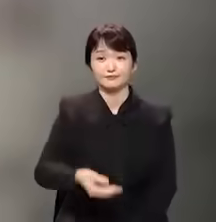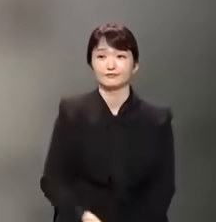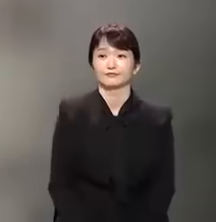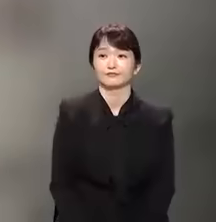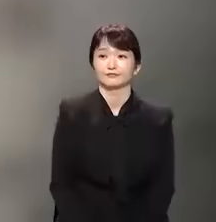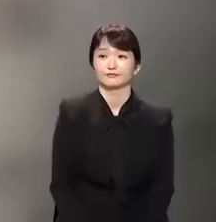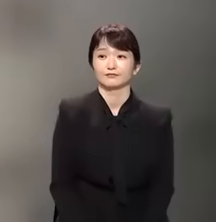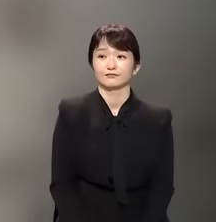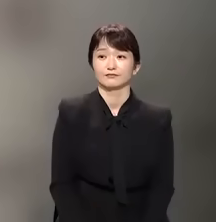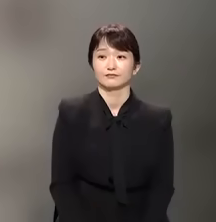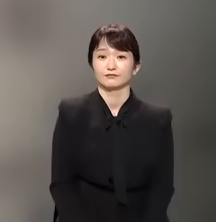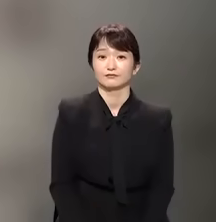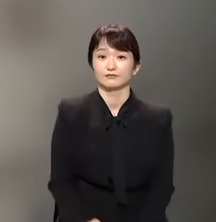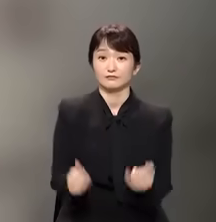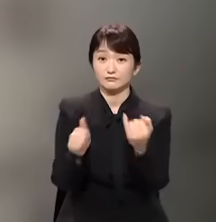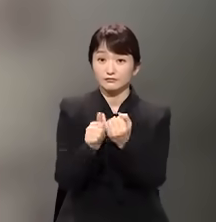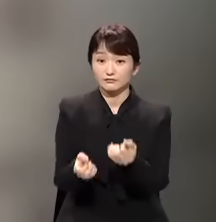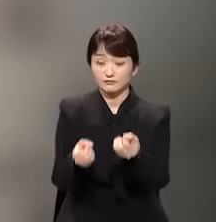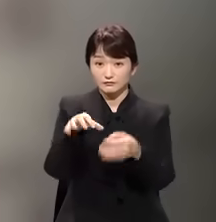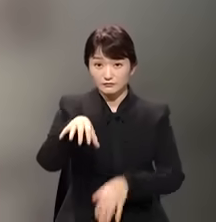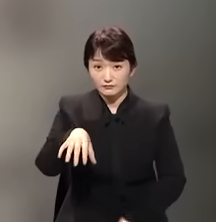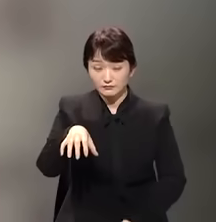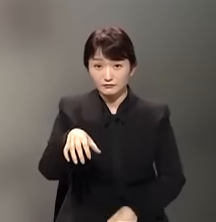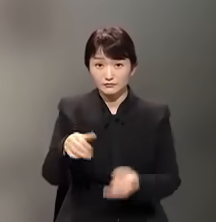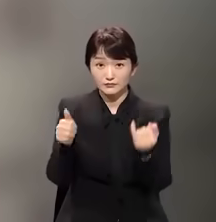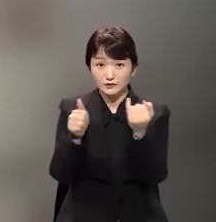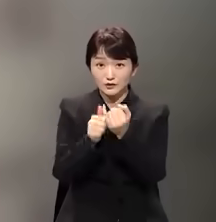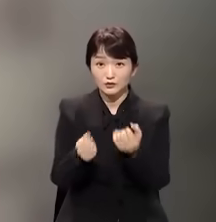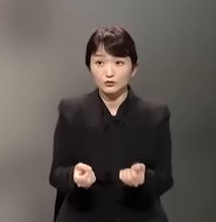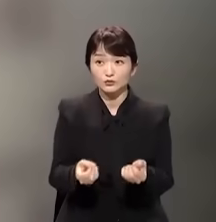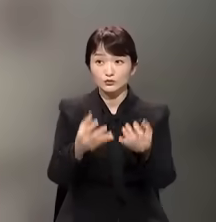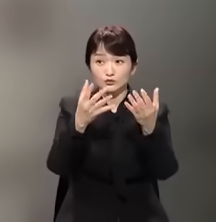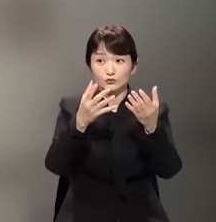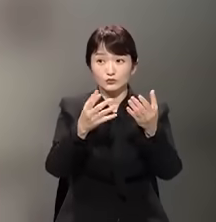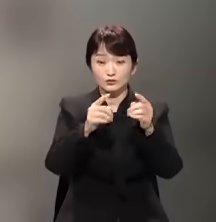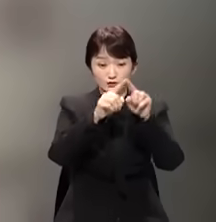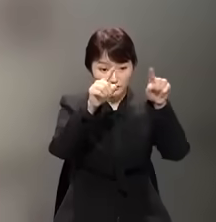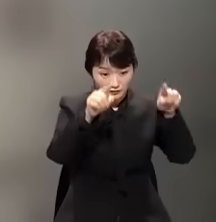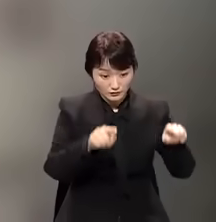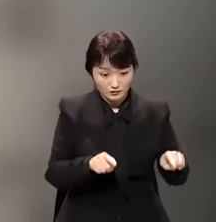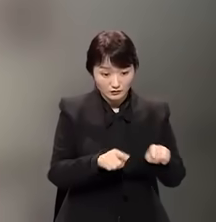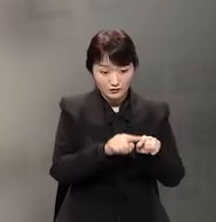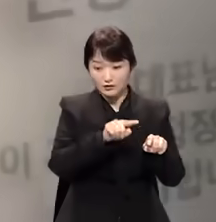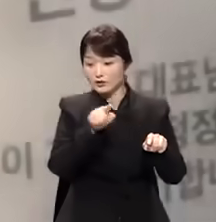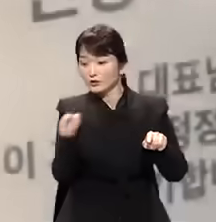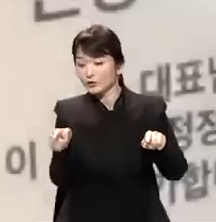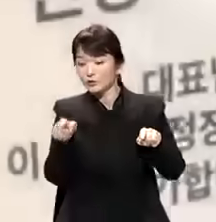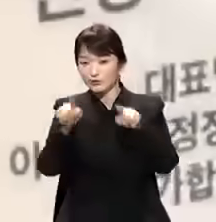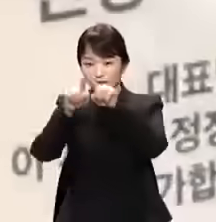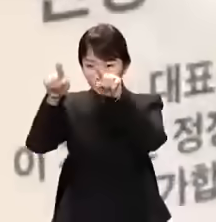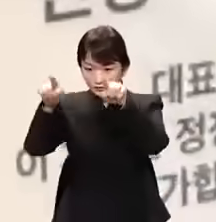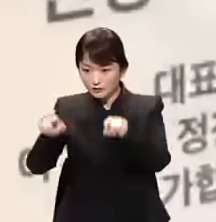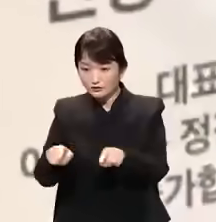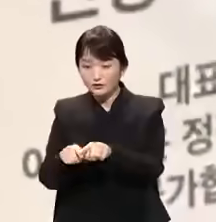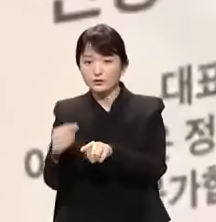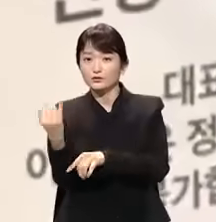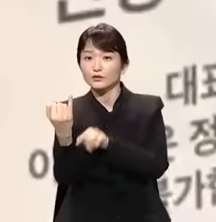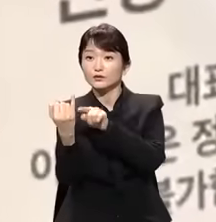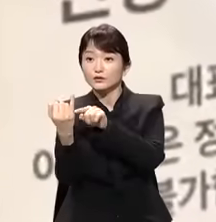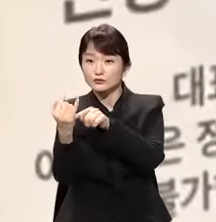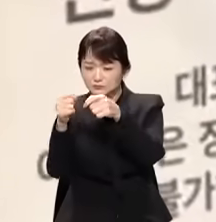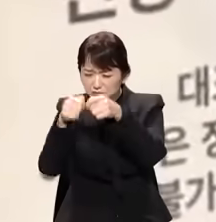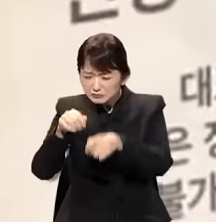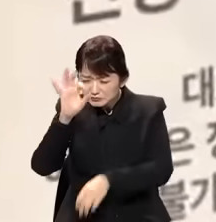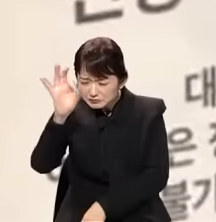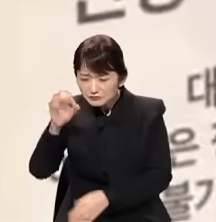보시죠 자 결혼식장에 결혼을 축하하는 축하 배너 옆으로 저 한 여성의 배너가 뾰로롱 자 자세히 봤더니 말이죠